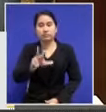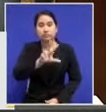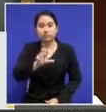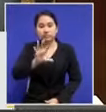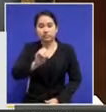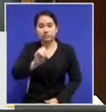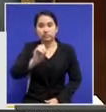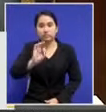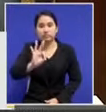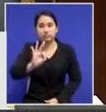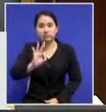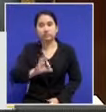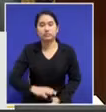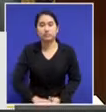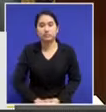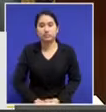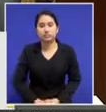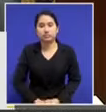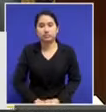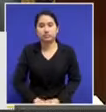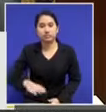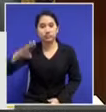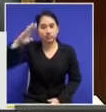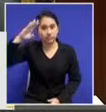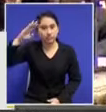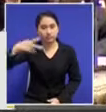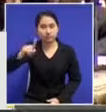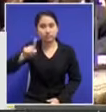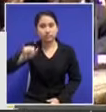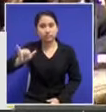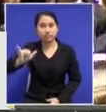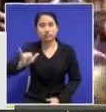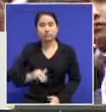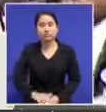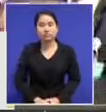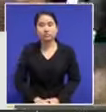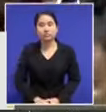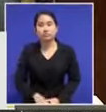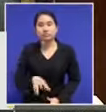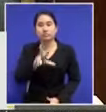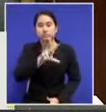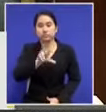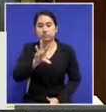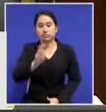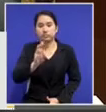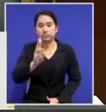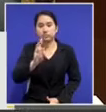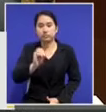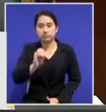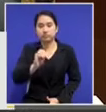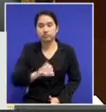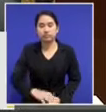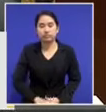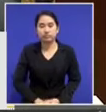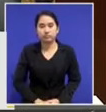359นางสาวพัชรินทร์ซัมสิริพงศ ์พลเอกประยุทธ์จันทร์โอชาค่ะ 360นายพัฒนา